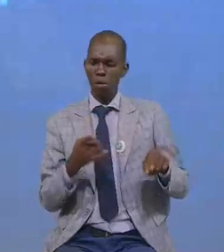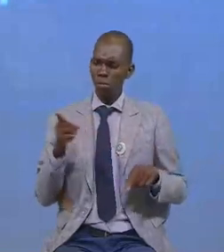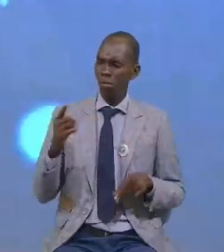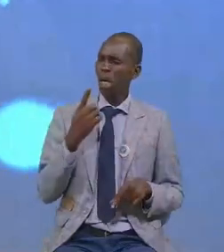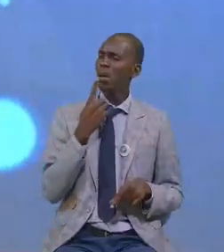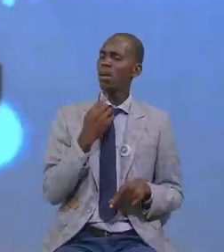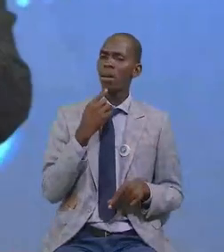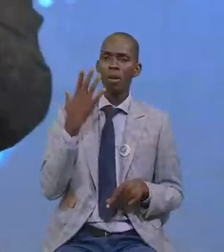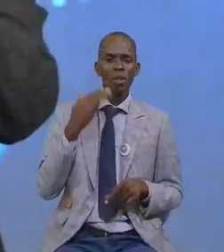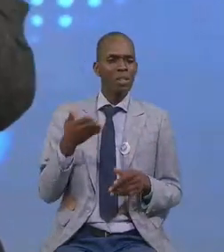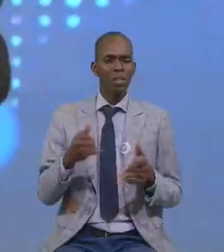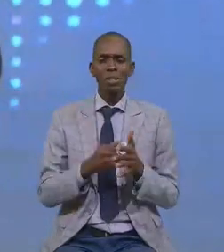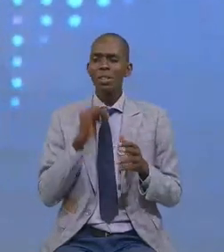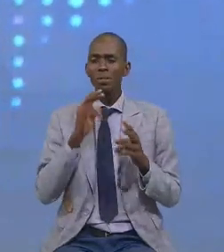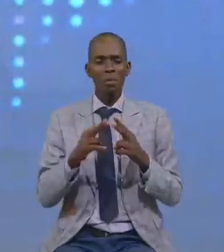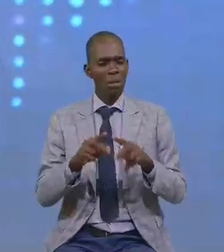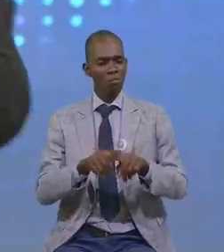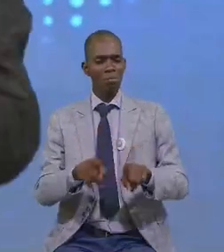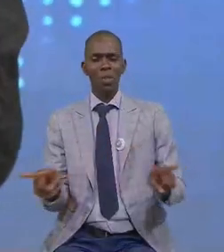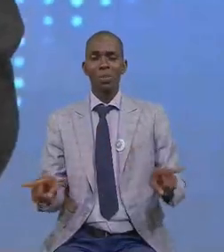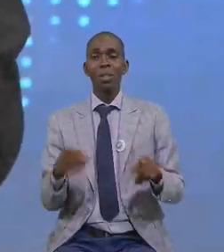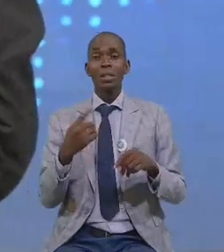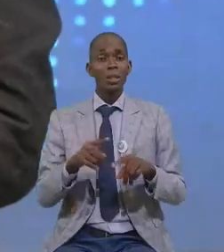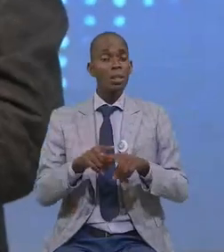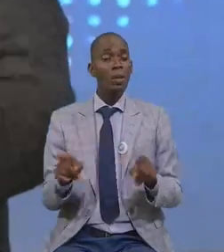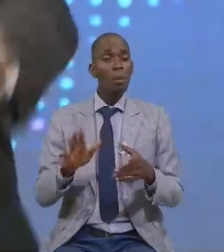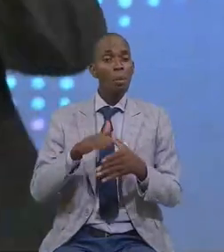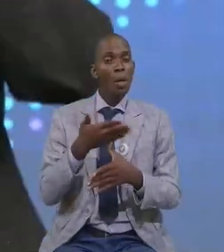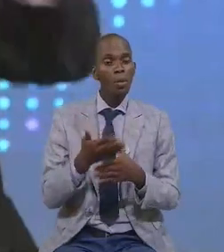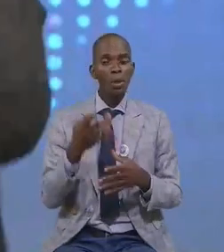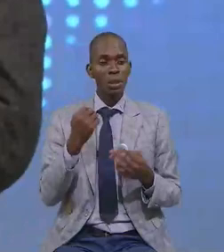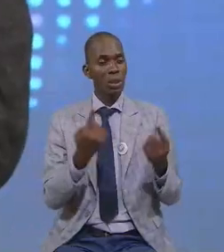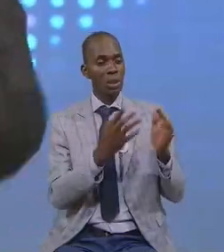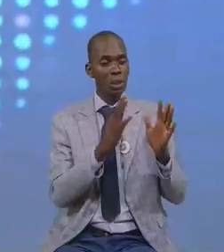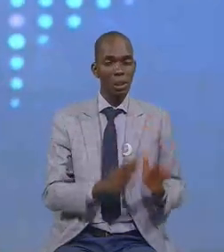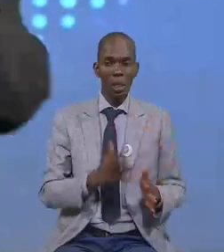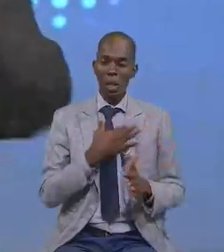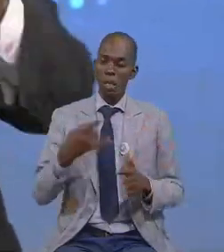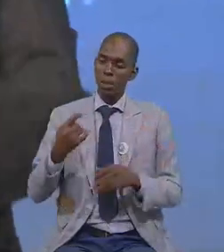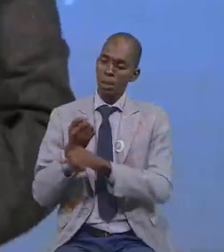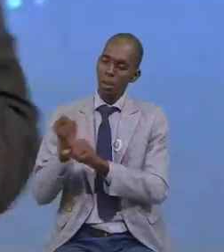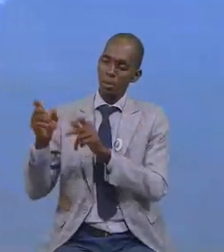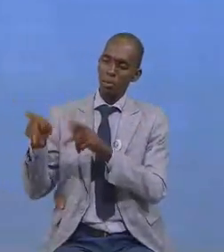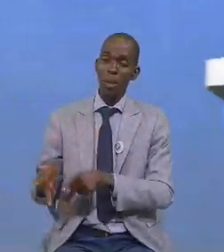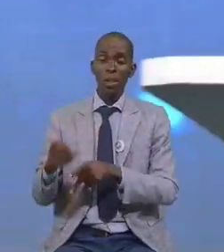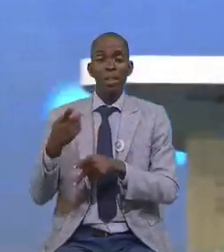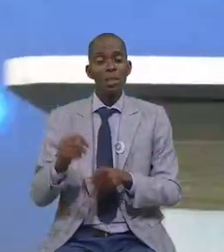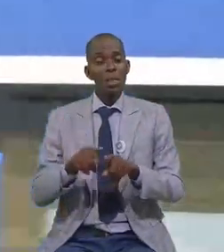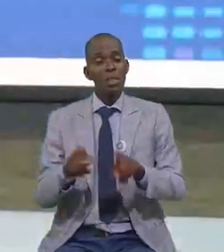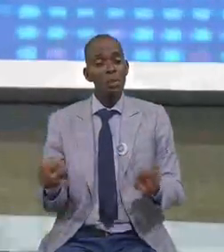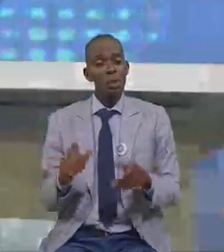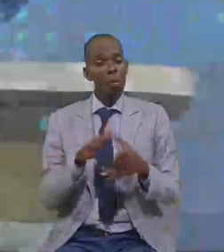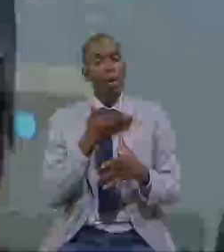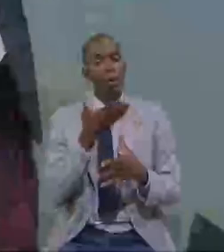et c'est différent. La différence entre le pécheur et la personne sauvée, la